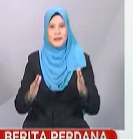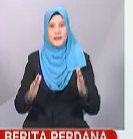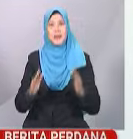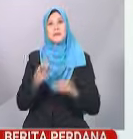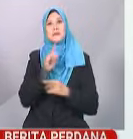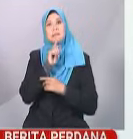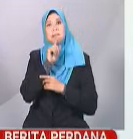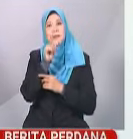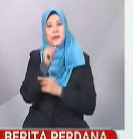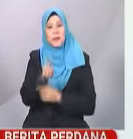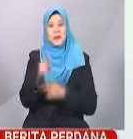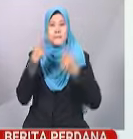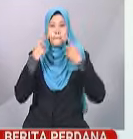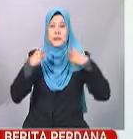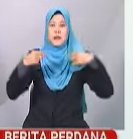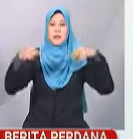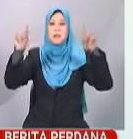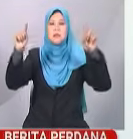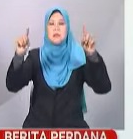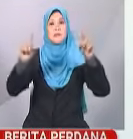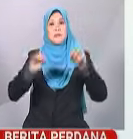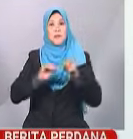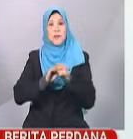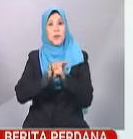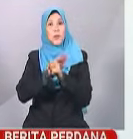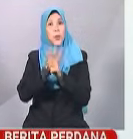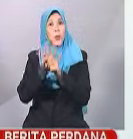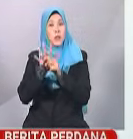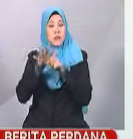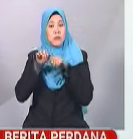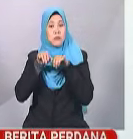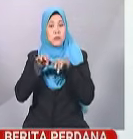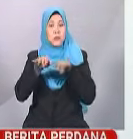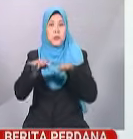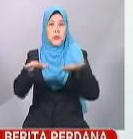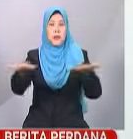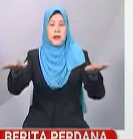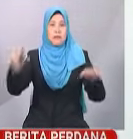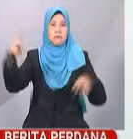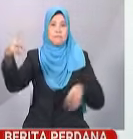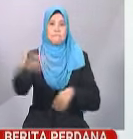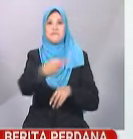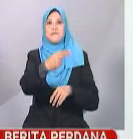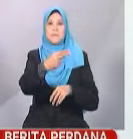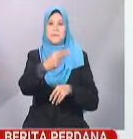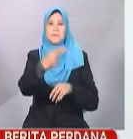memastikan kita berjaya memutuskan rantaian COVID-19.